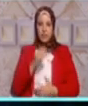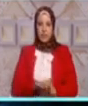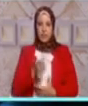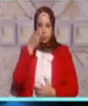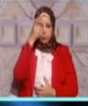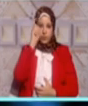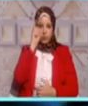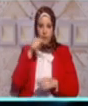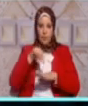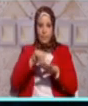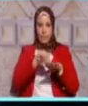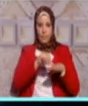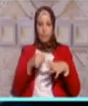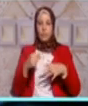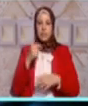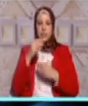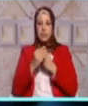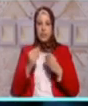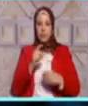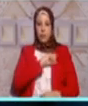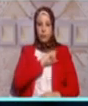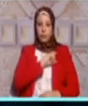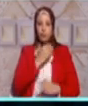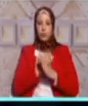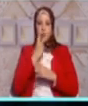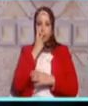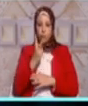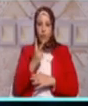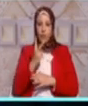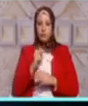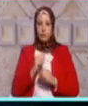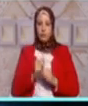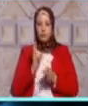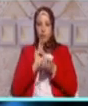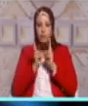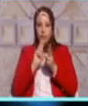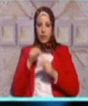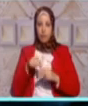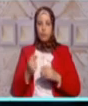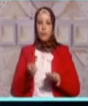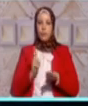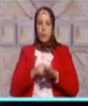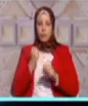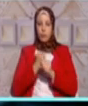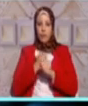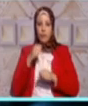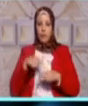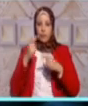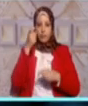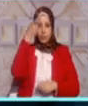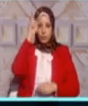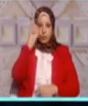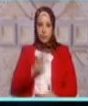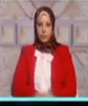الشيخ، أرسلنا مجموعة من الطلاب علشان يشوفوا الفعاليات والأنشطة، بالإضافة